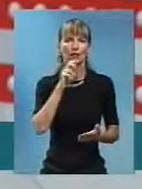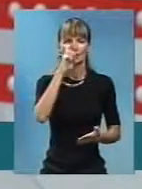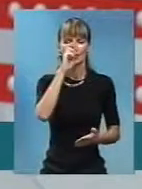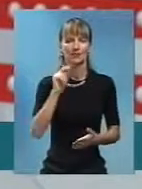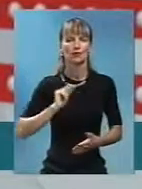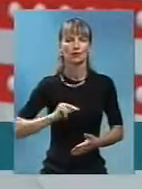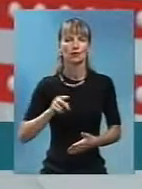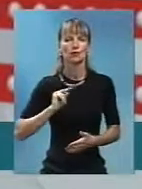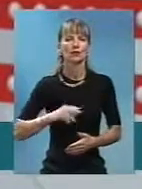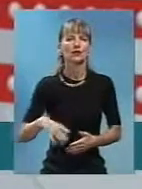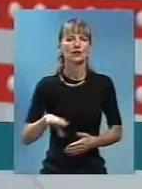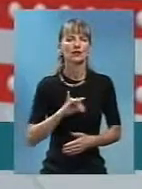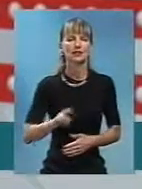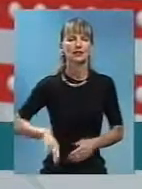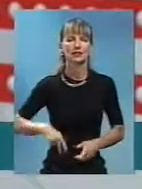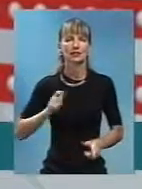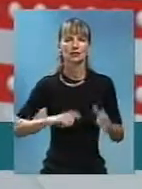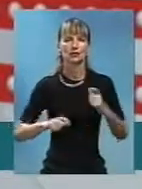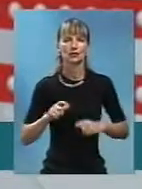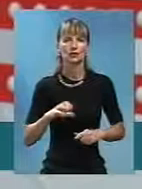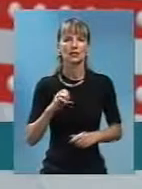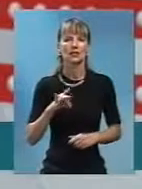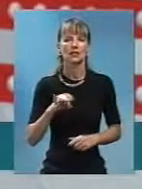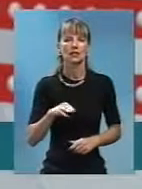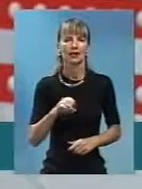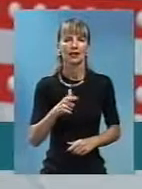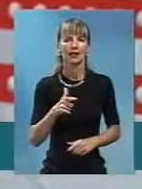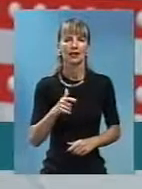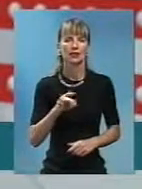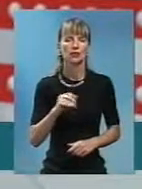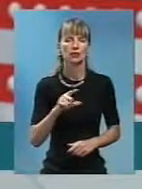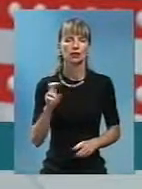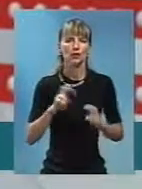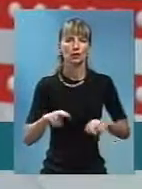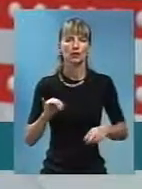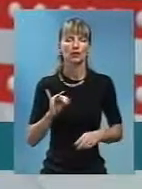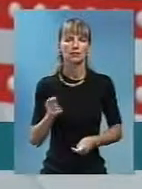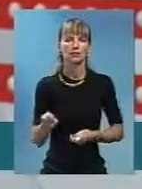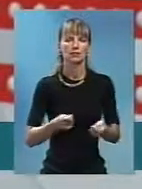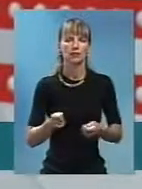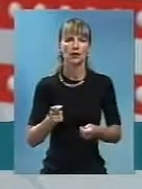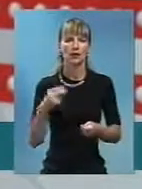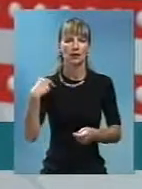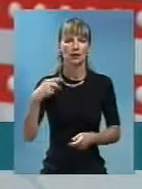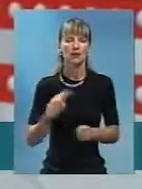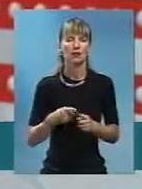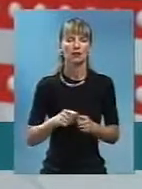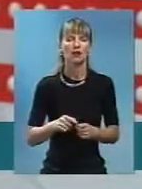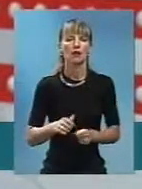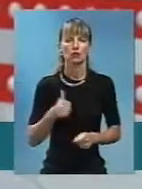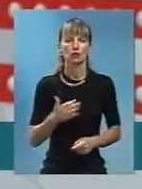він попрацював всюди. І директором Інституту стратегічних досліджень, і в адміністрації президента. Це достойний земляк